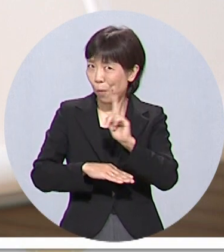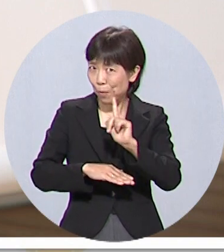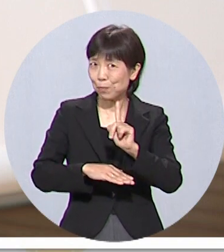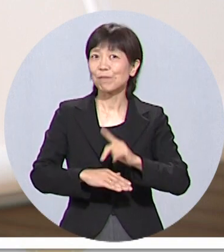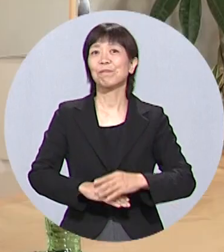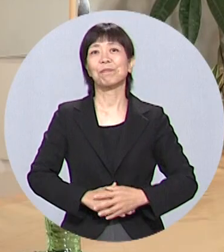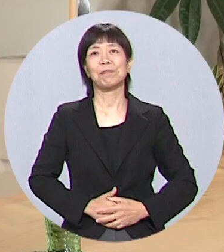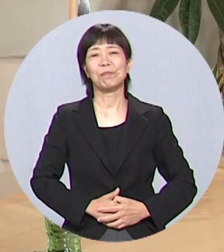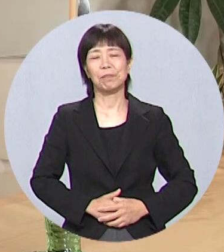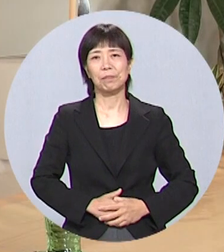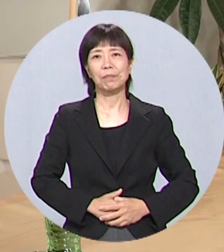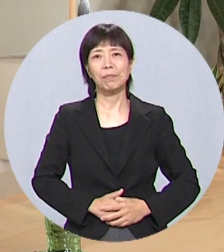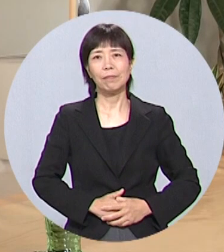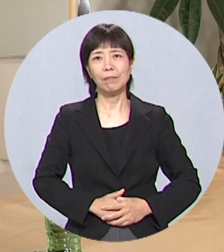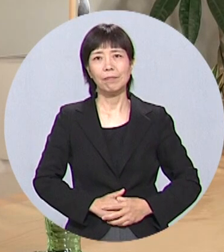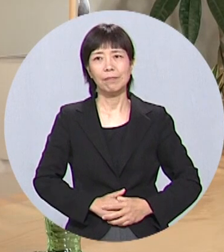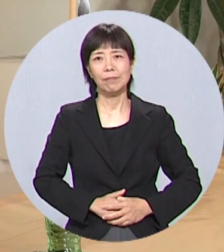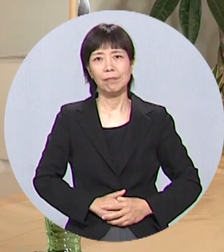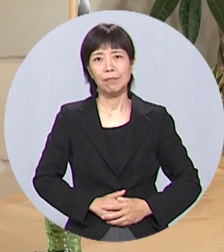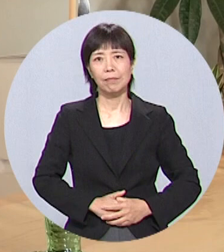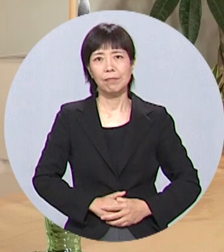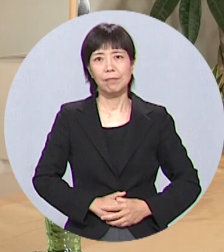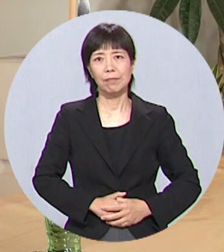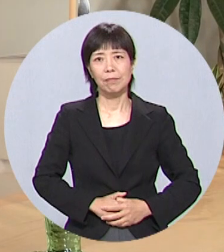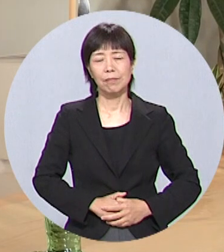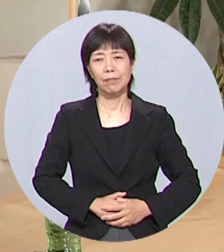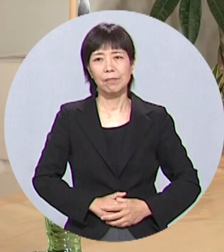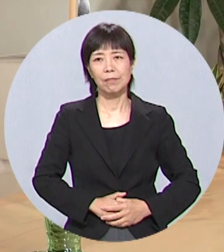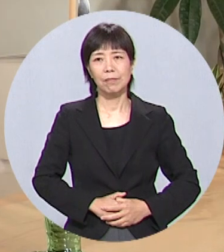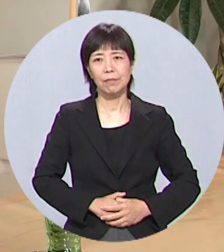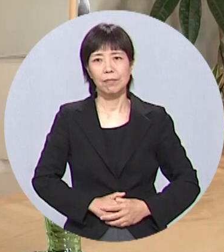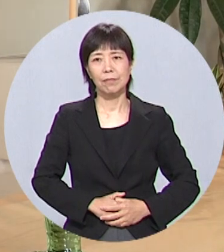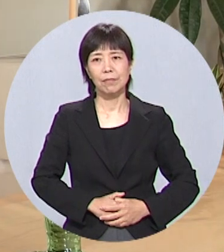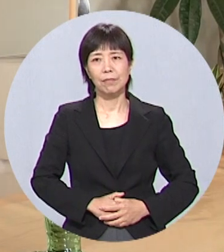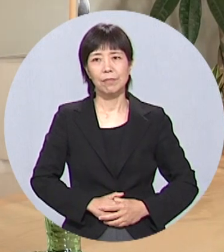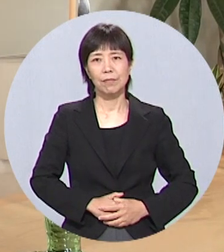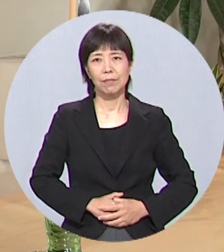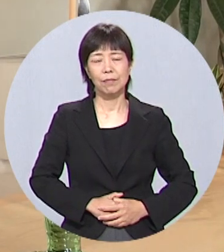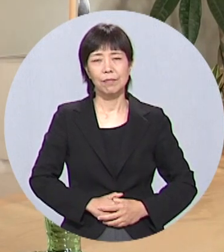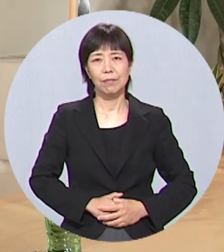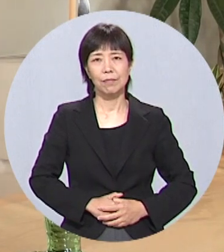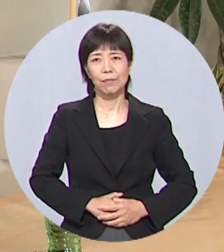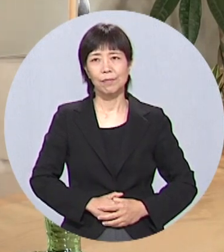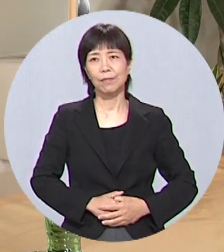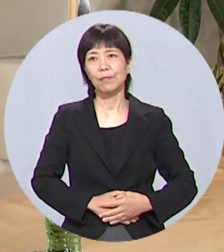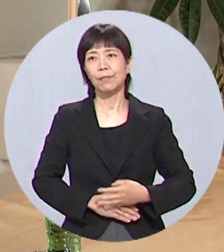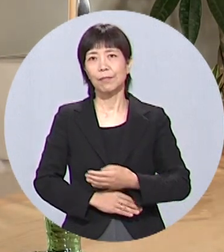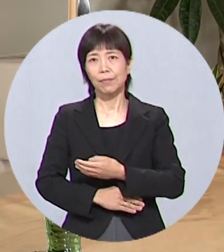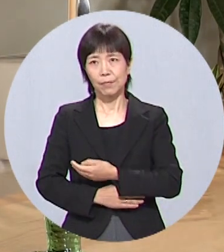は？ うわー、先輩、すいません先輩、いただきます。